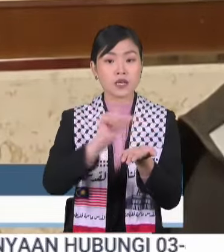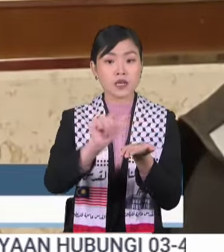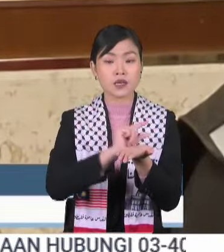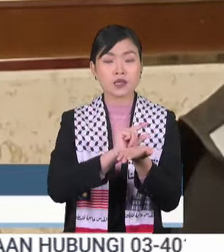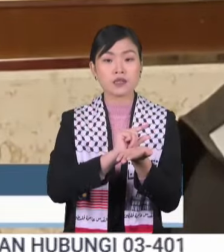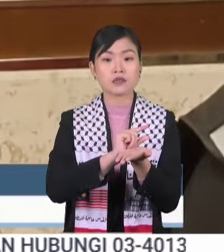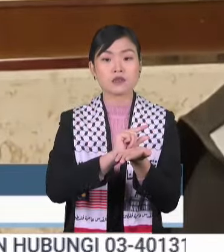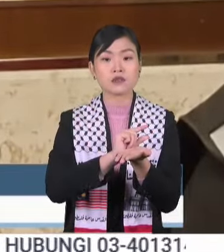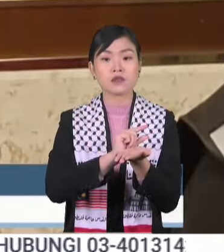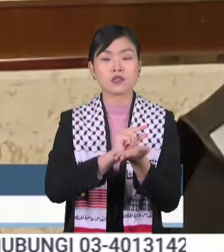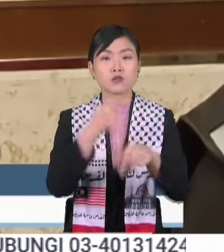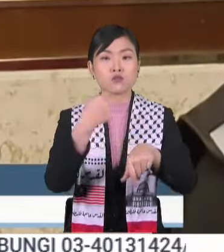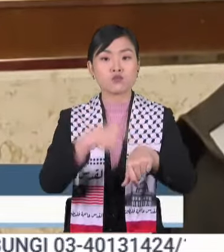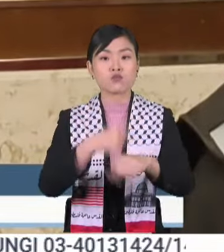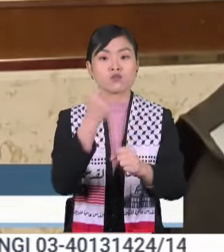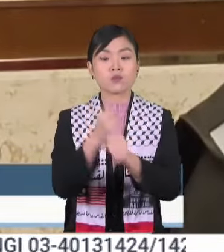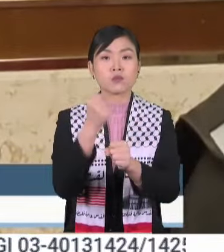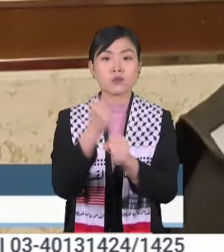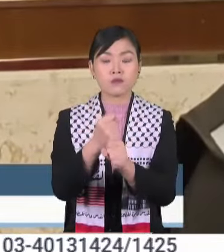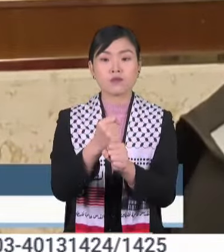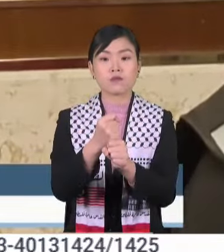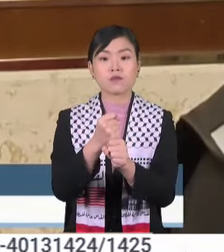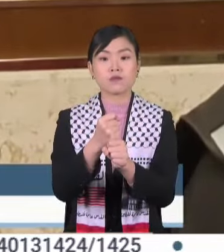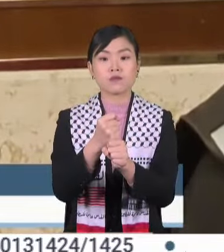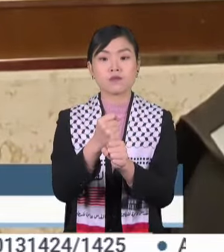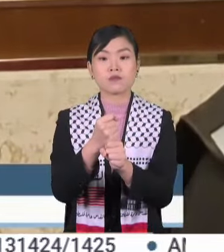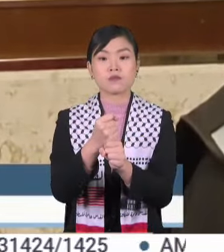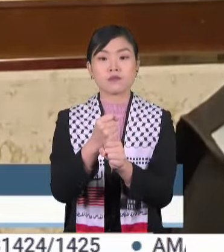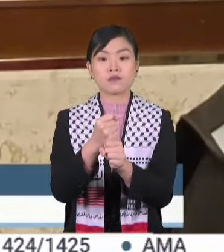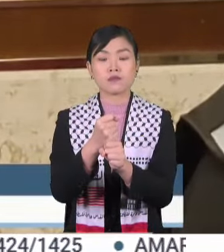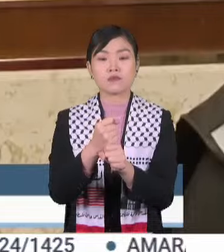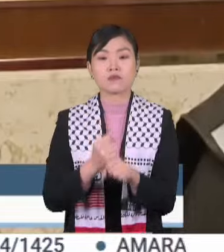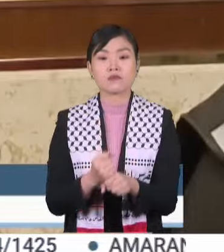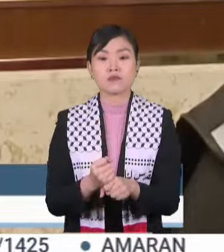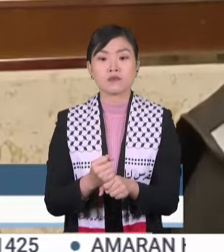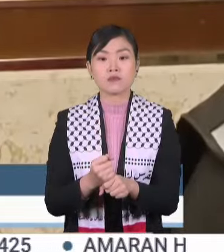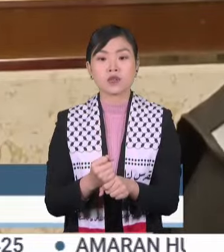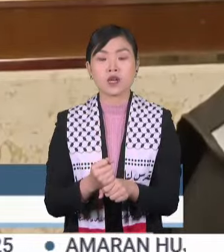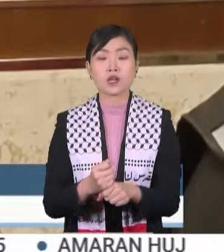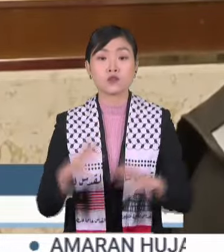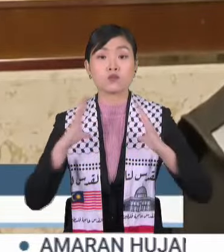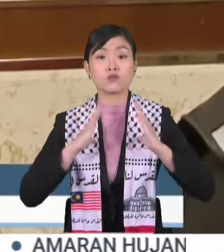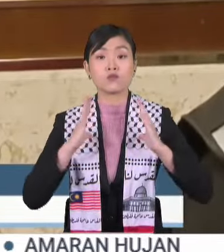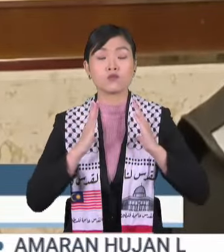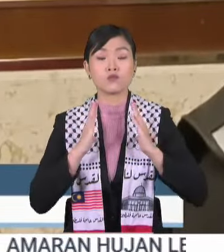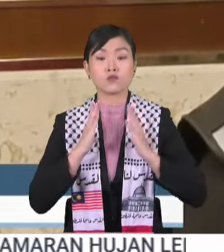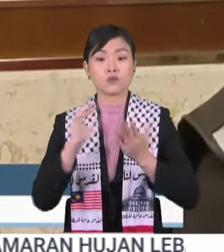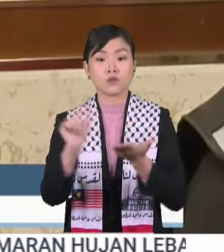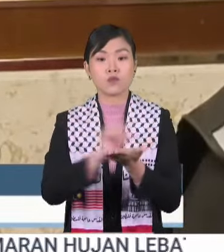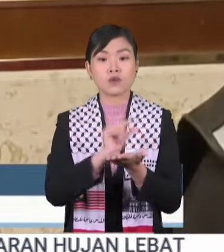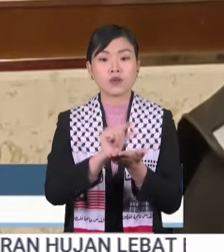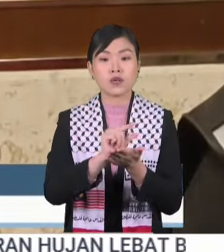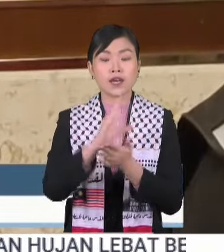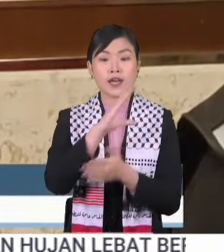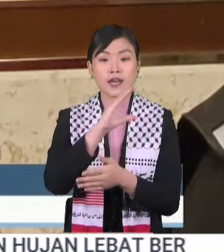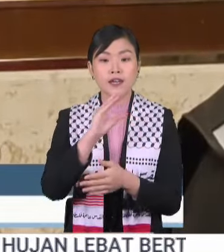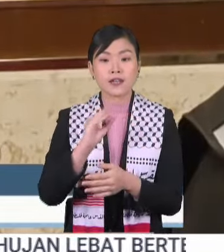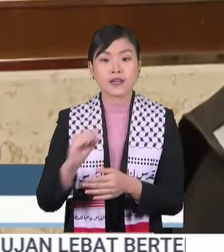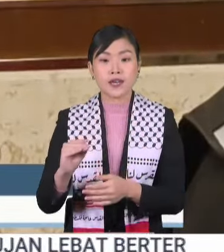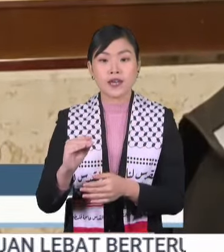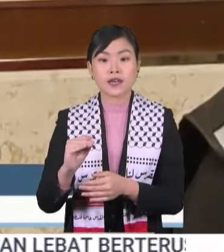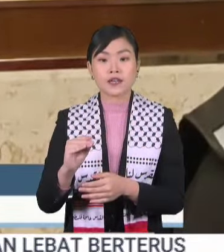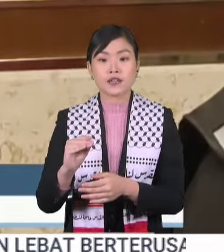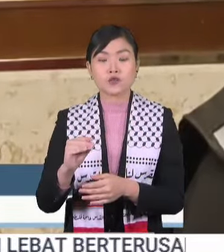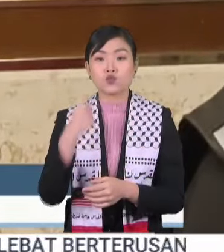potongan gaji waktu bekerja pemberian kelayakan cuti bergaji dan penggajian pekerja